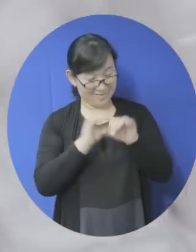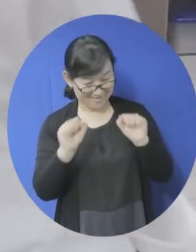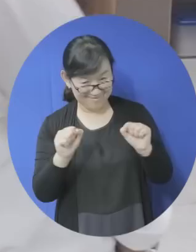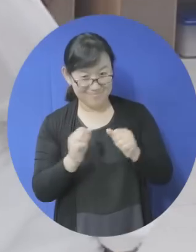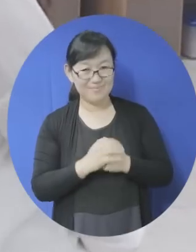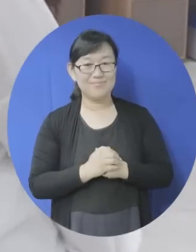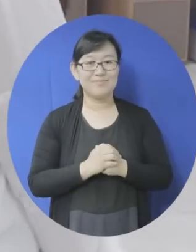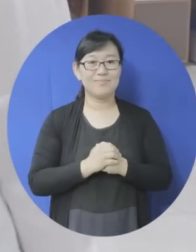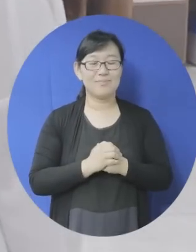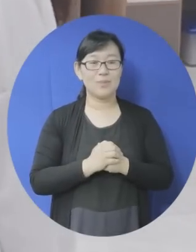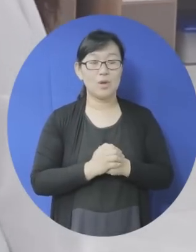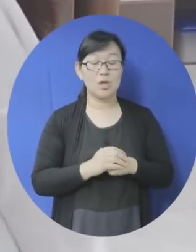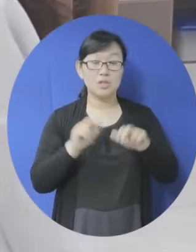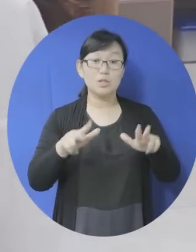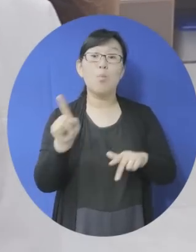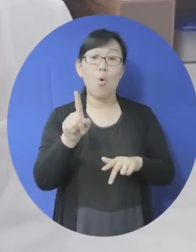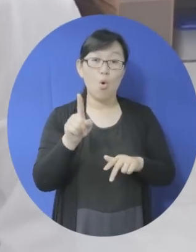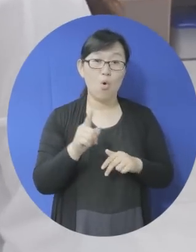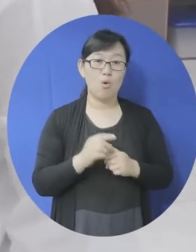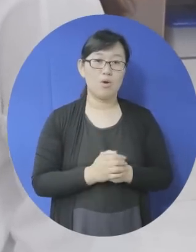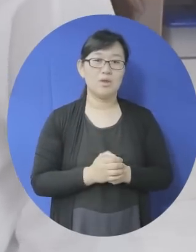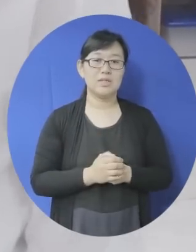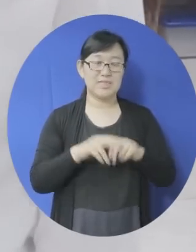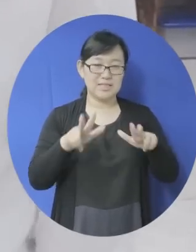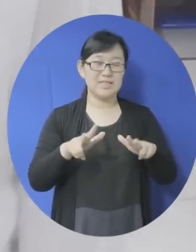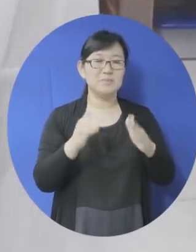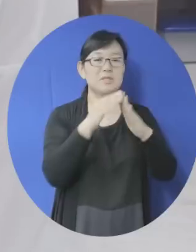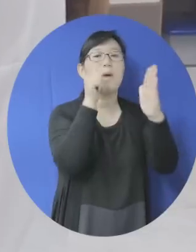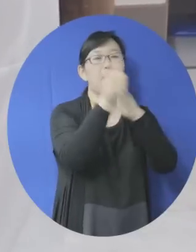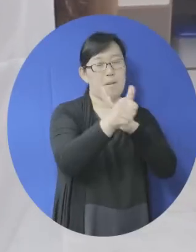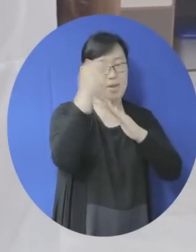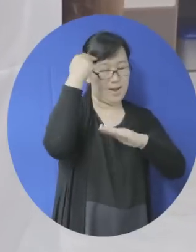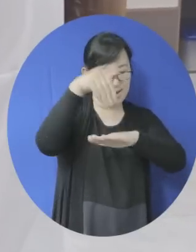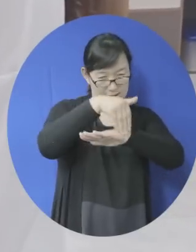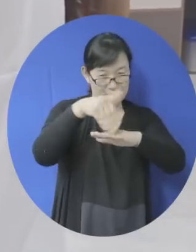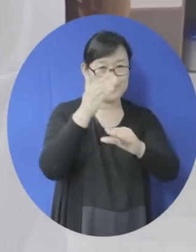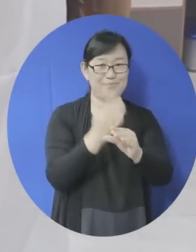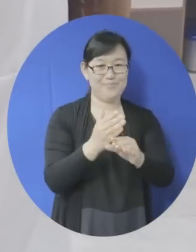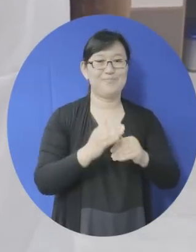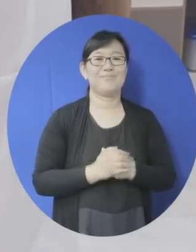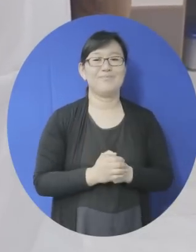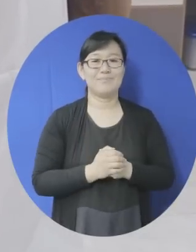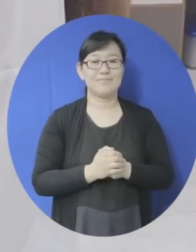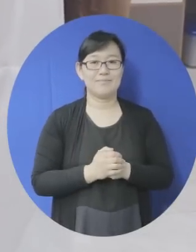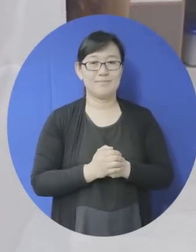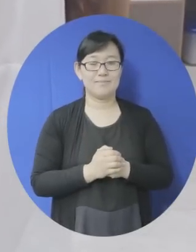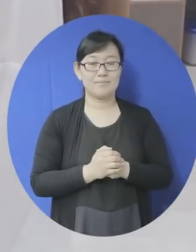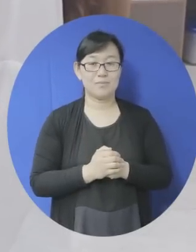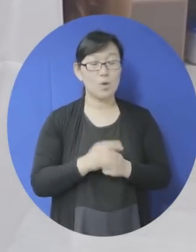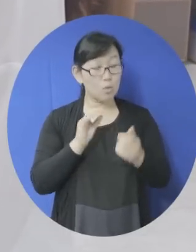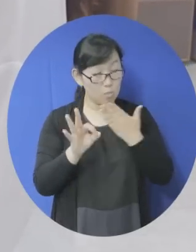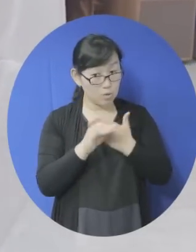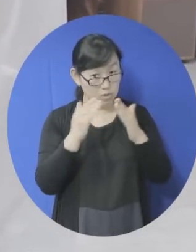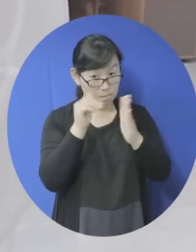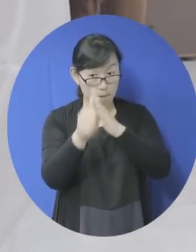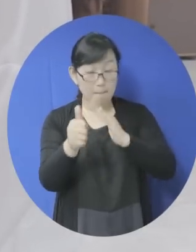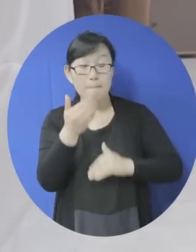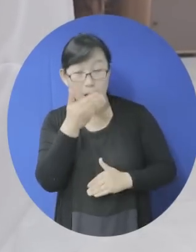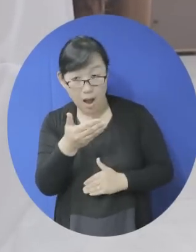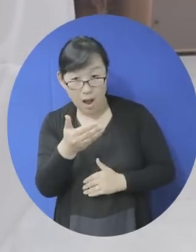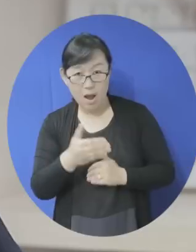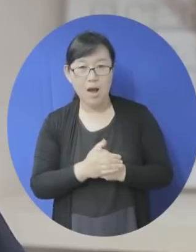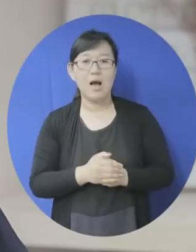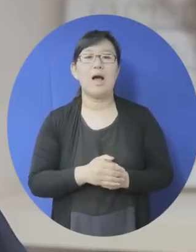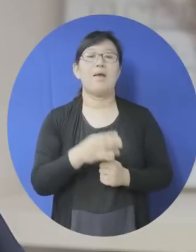선생님, 안녕하세요. 네, 안녕하세요. 지금 어디 가시나 봐요. 네, 지금 재택 순회 수업을 가려고 이제 수업 준비물을 챙겼습니다. 그럼 가정